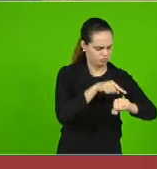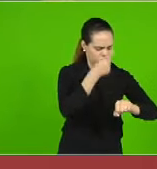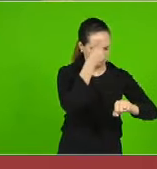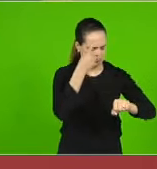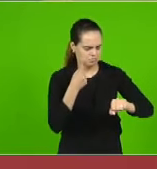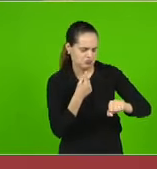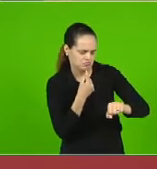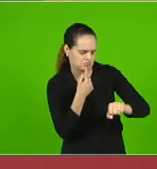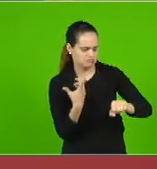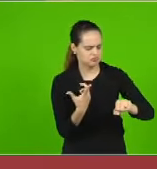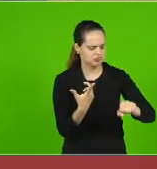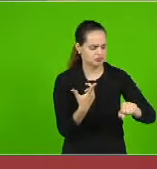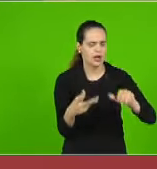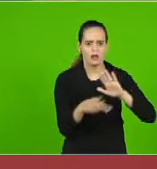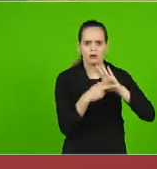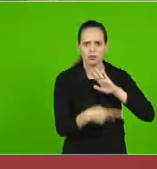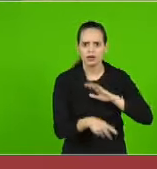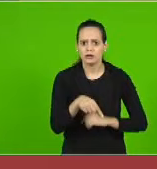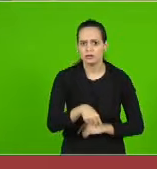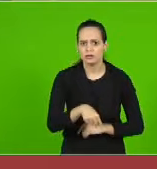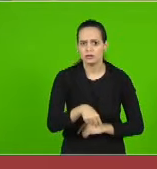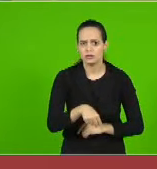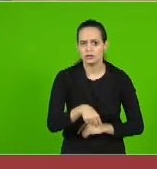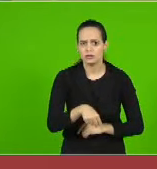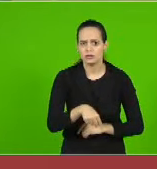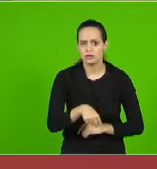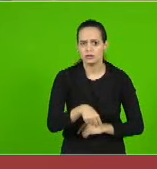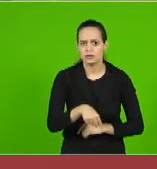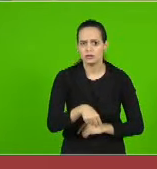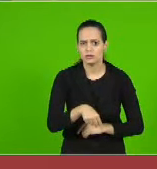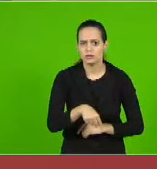потому что по-человечески время вечности не